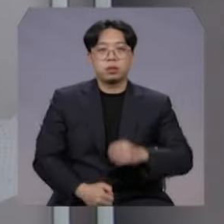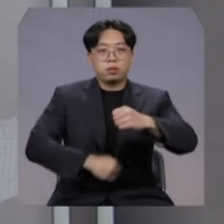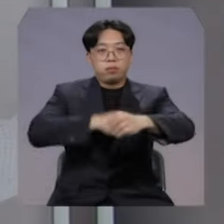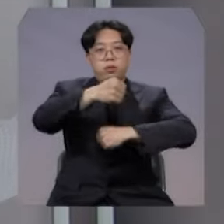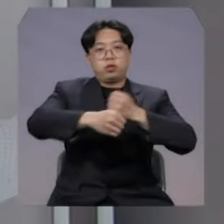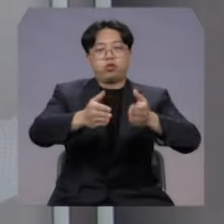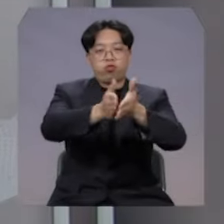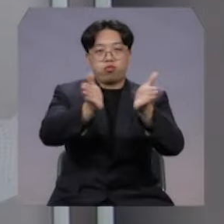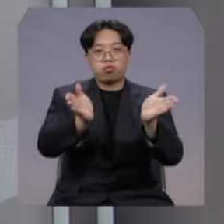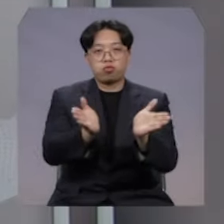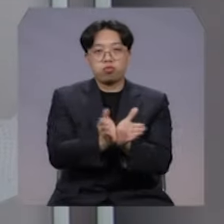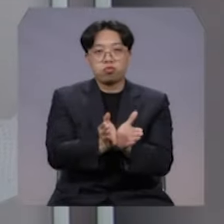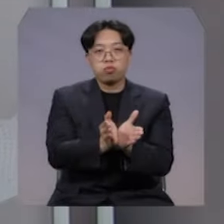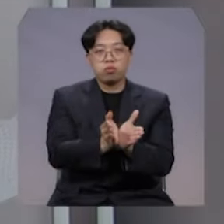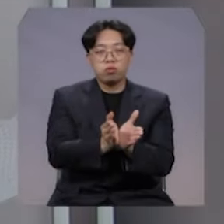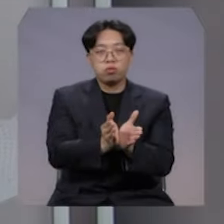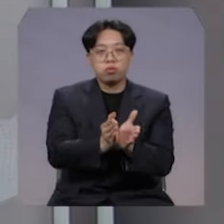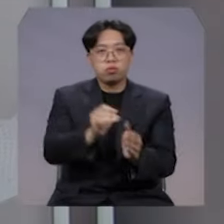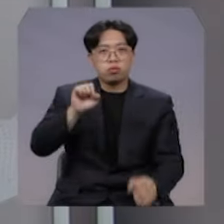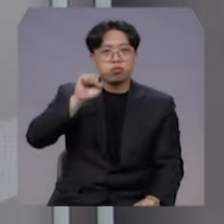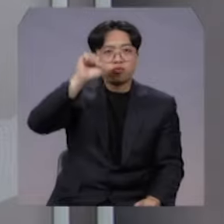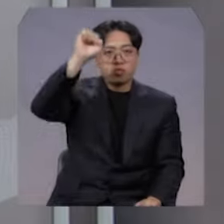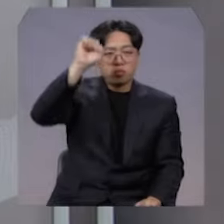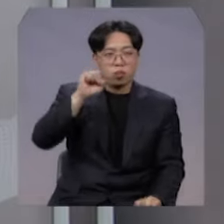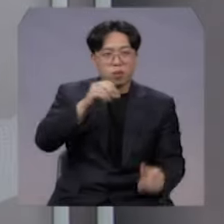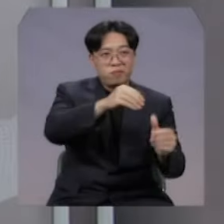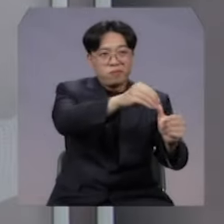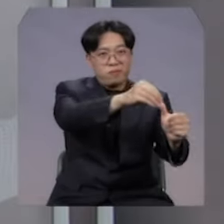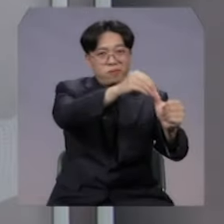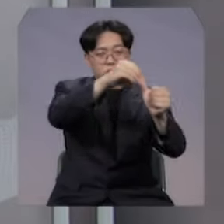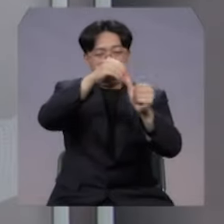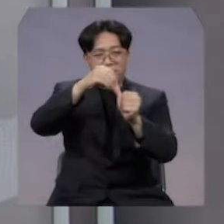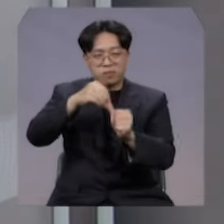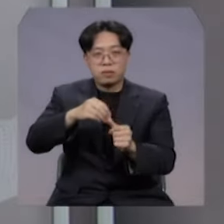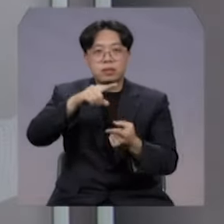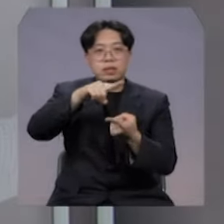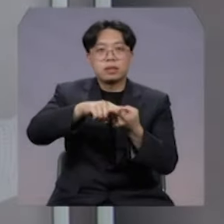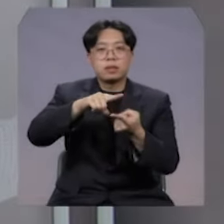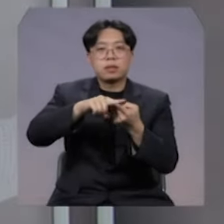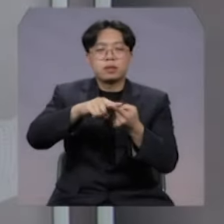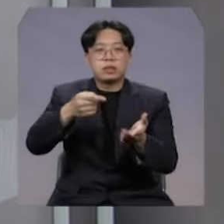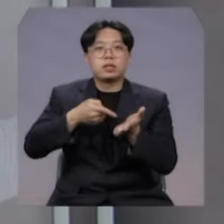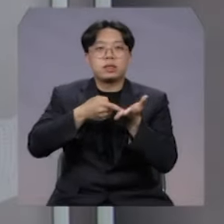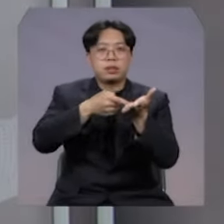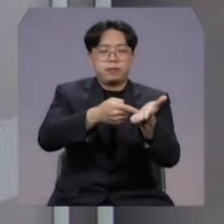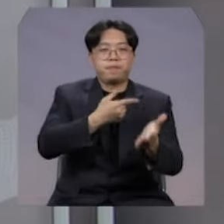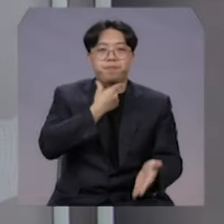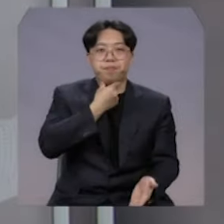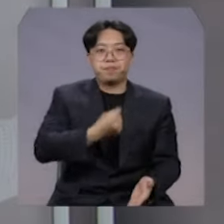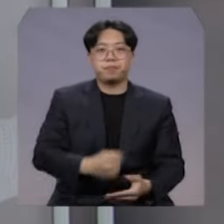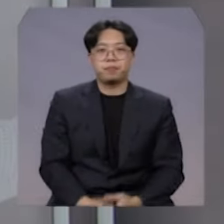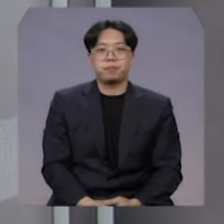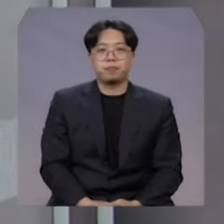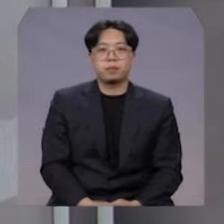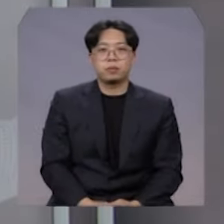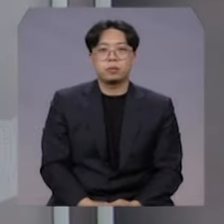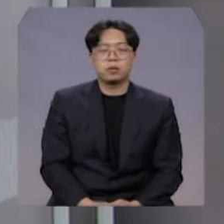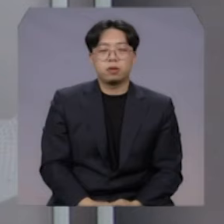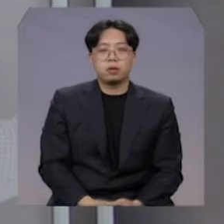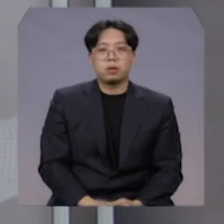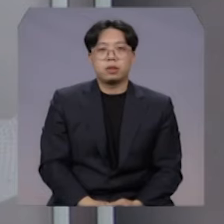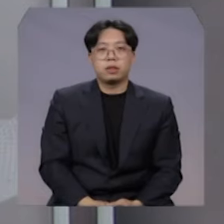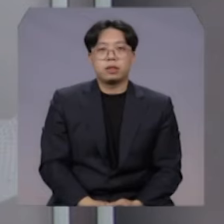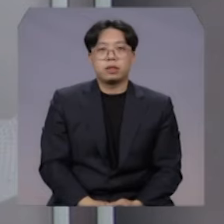더불어민주당의 후보 사기 대출에 관한 생각을 좀 묻고 싶습니다. 민주당 양문석 후보 대출 특혜 의혹 사건이 사기